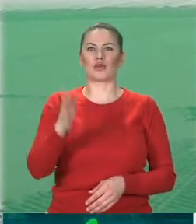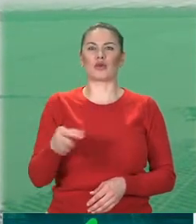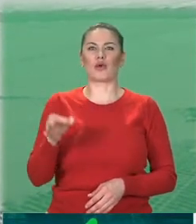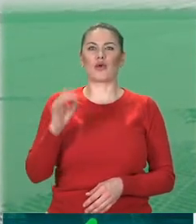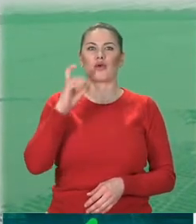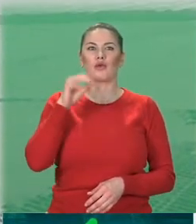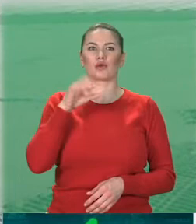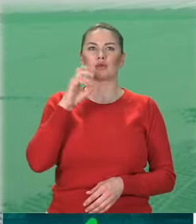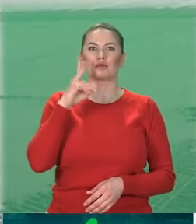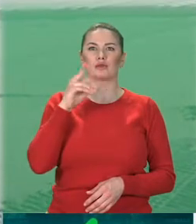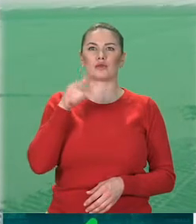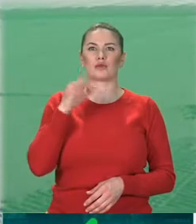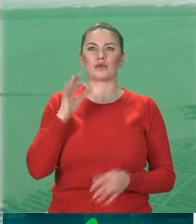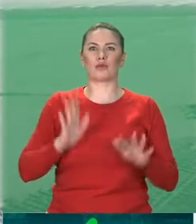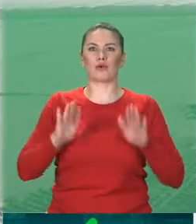3, 2, 1!